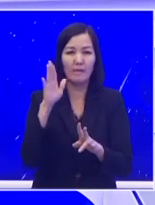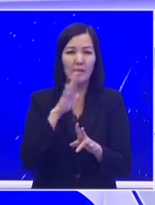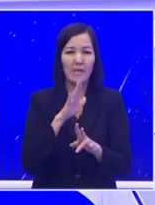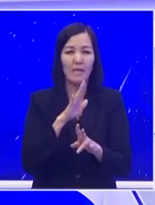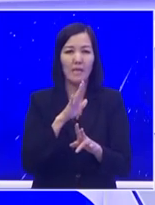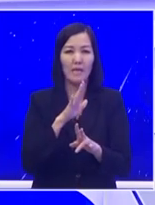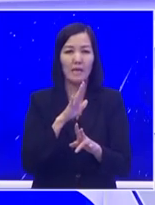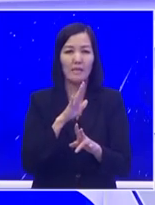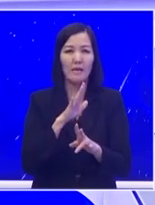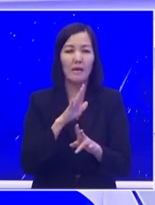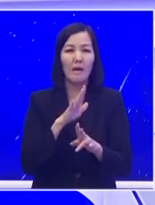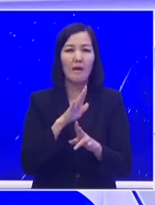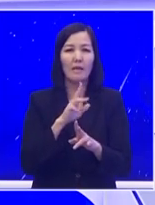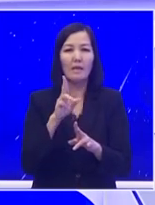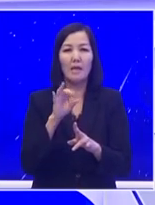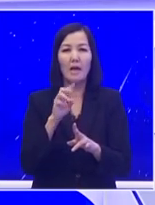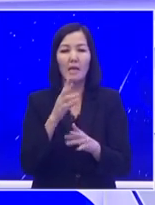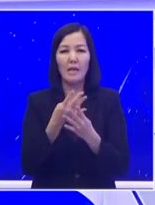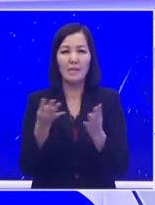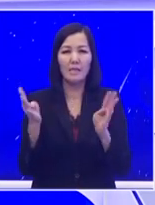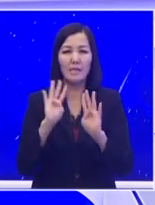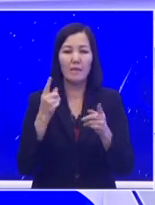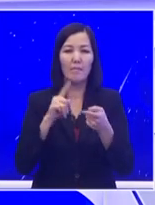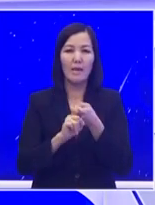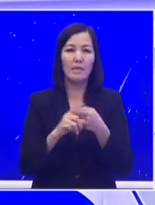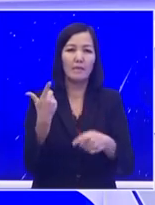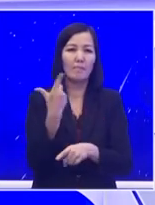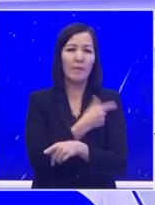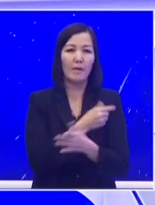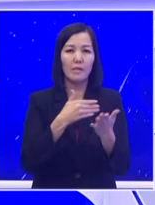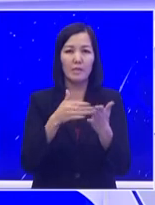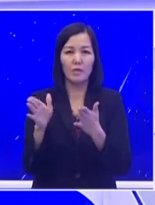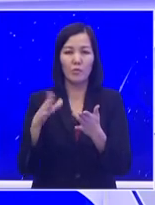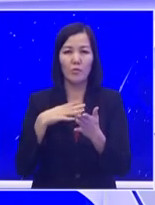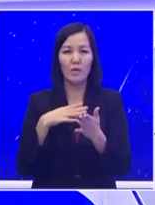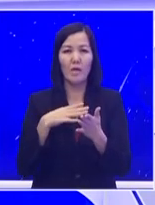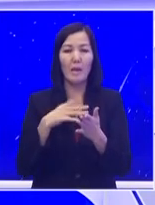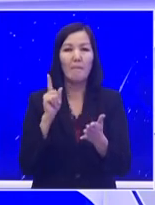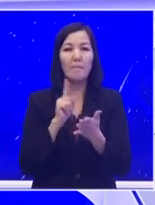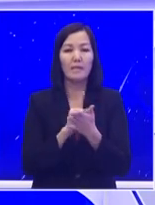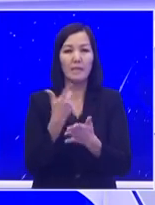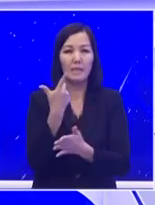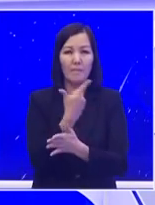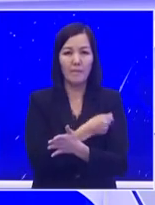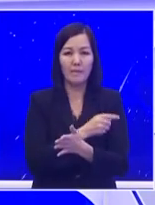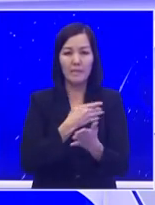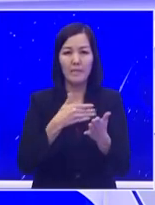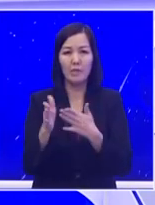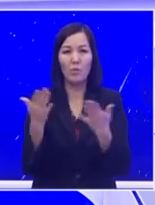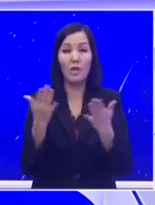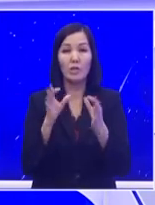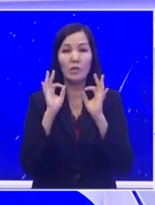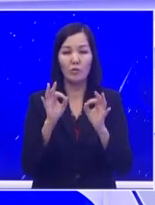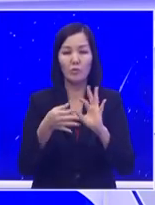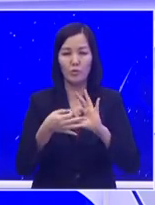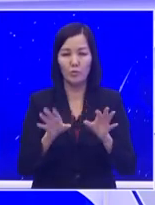карантинге алаңдаушылық білдіріп, бұл процедурадан бас тартуда. Сонымен мұндай жағдайда міндетті екпеден бас тарту қаншалықты